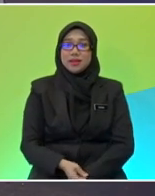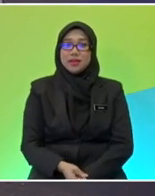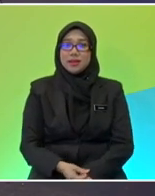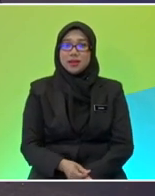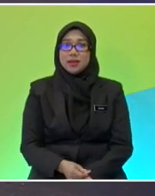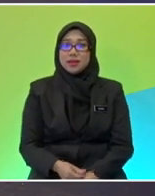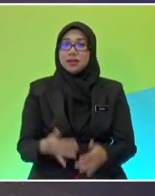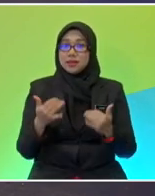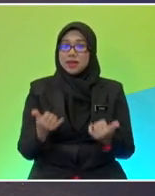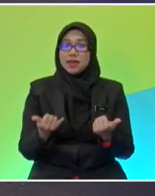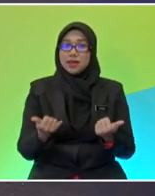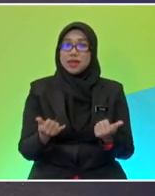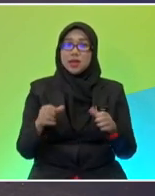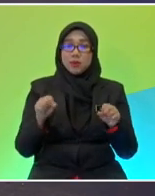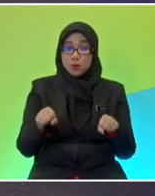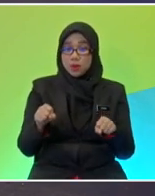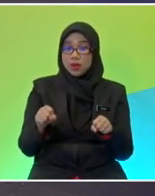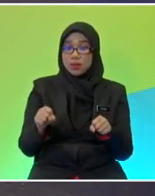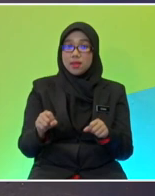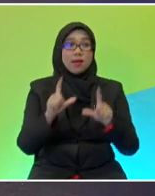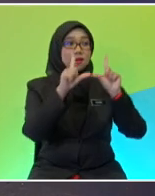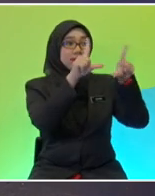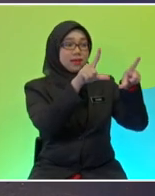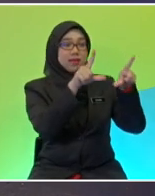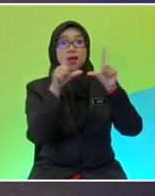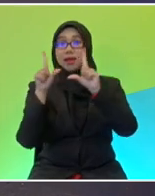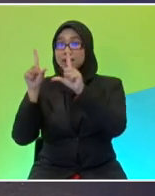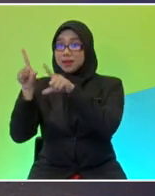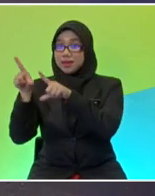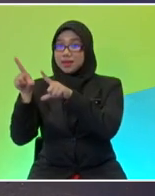kan perkataan pada sendi